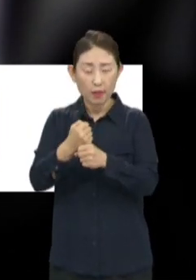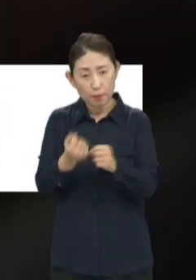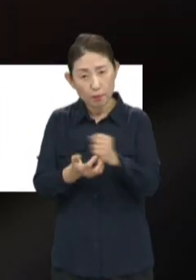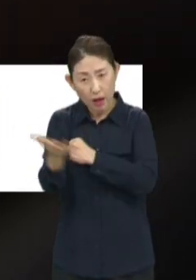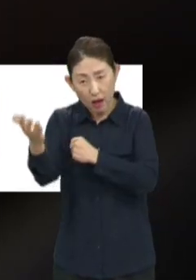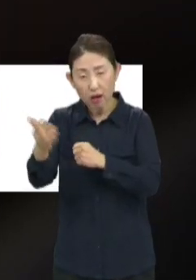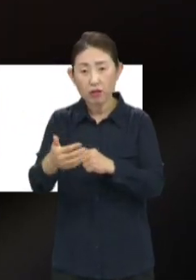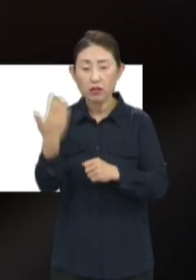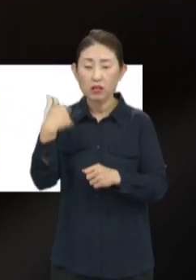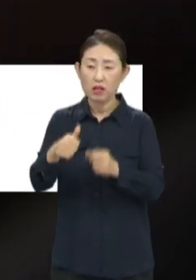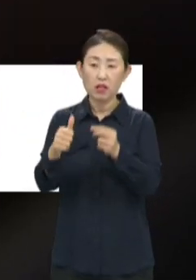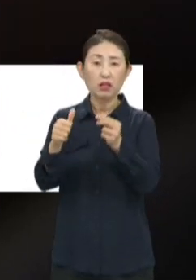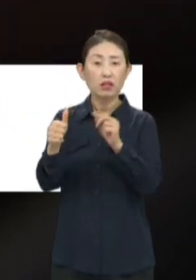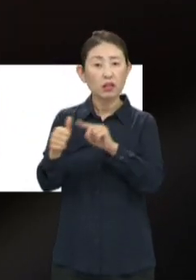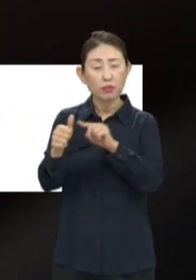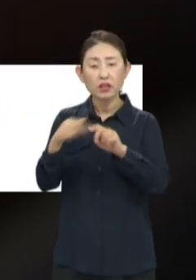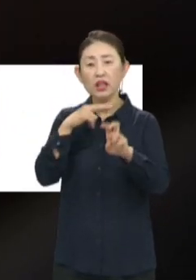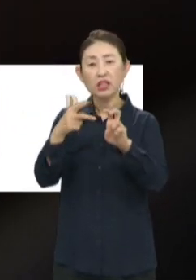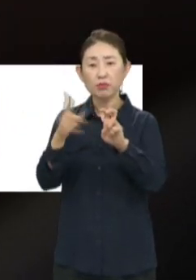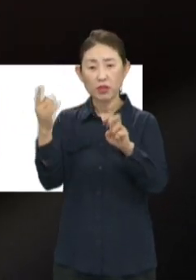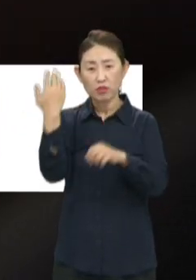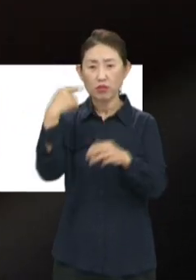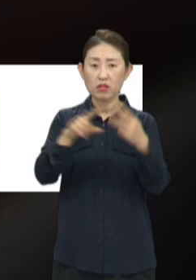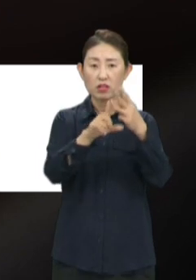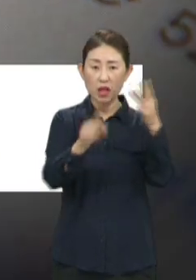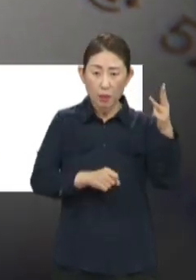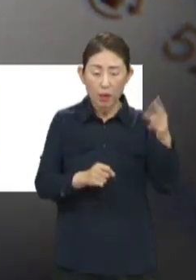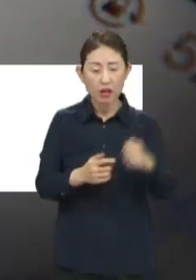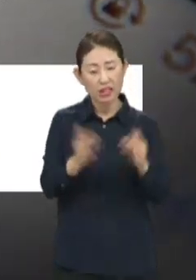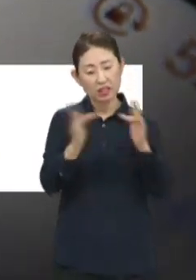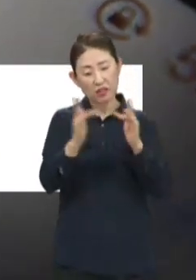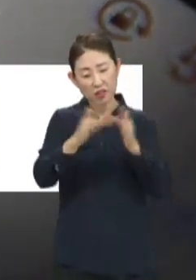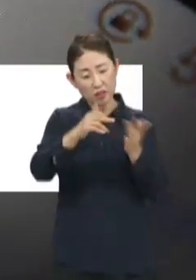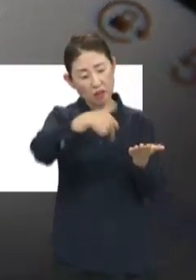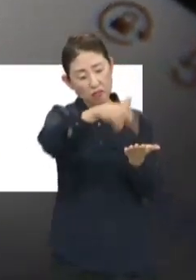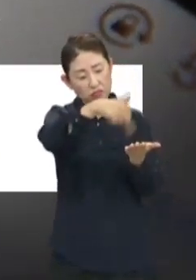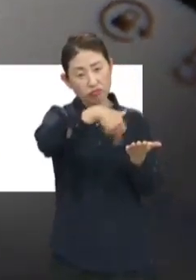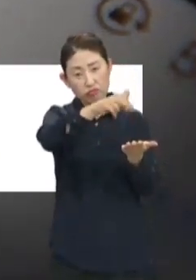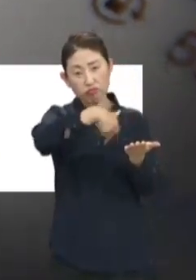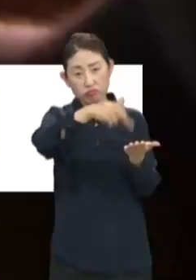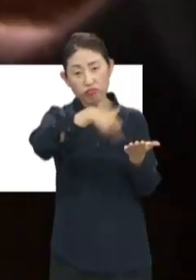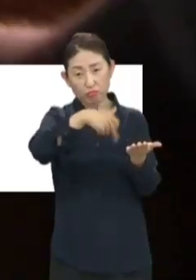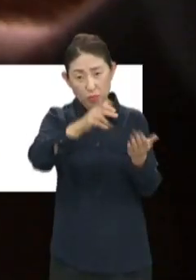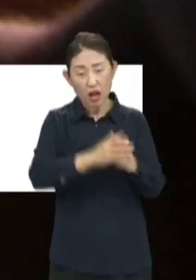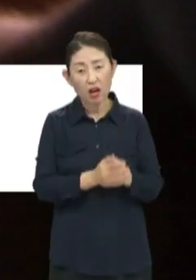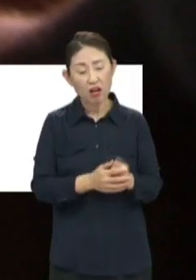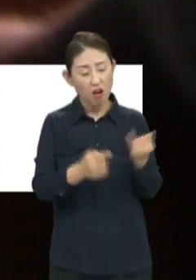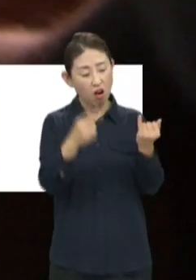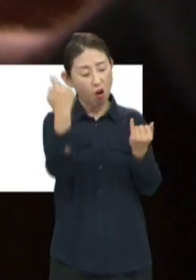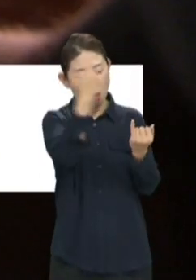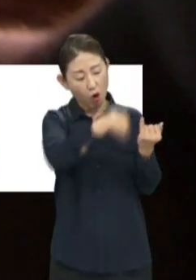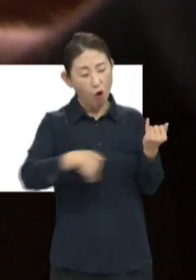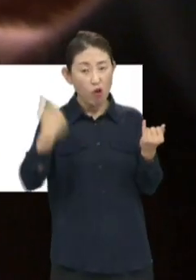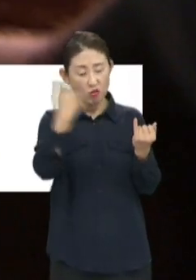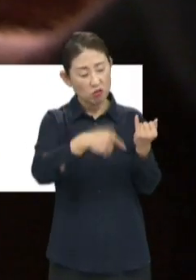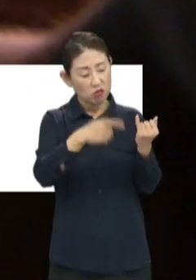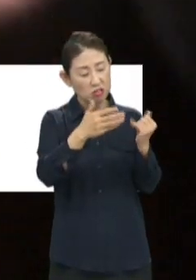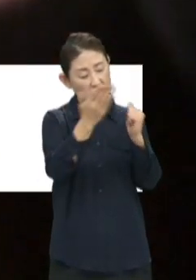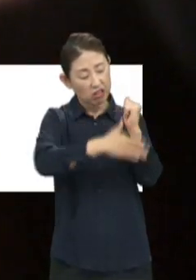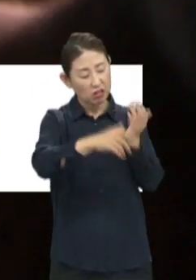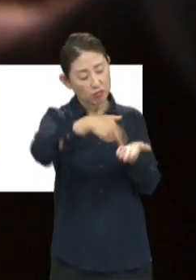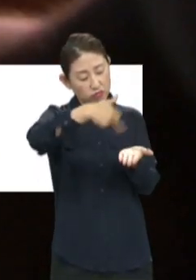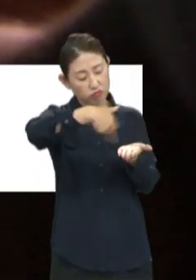고법은 지난해 3월 SNS 통해 알게된 12살 여학생에게 접근해 140여 차례 신체 사진을 전송한